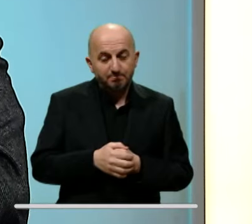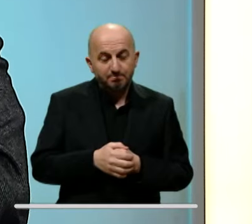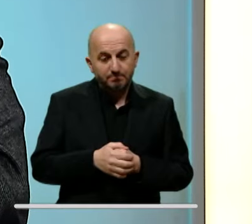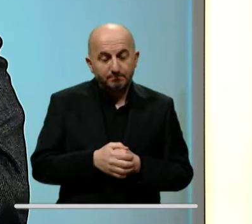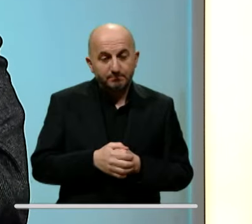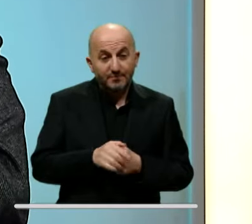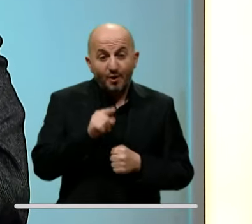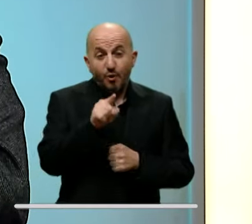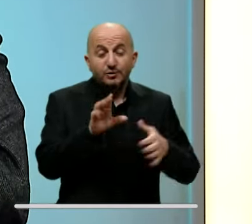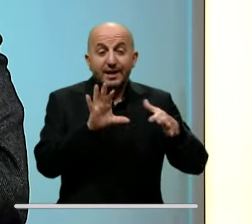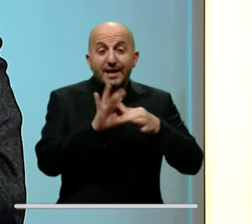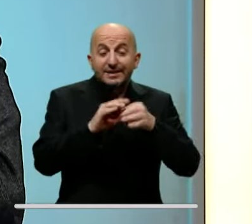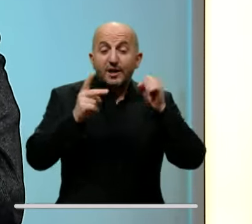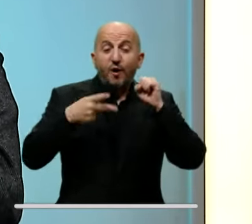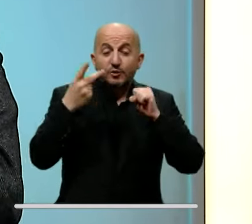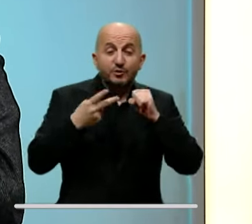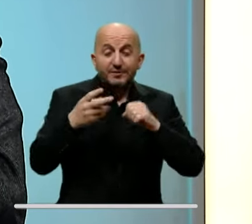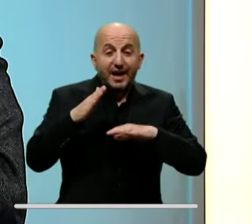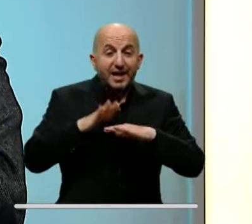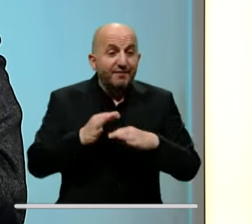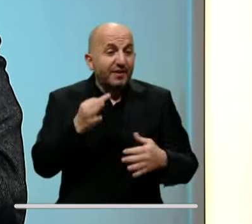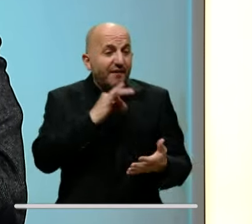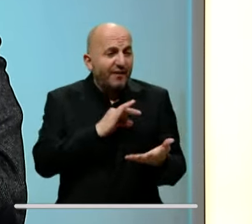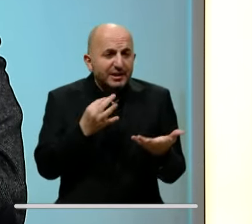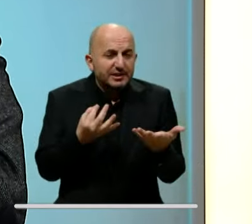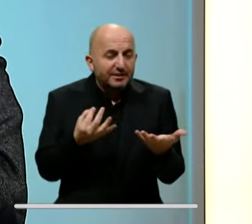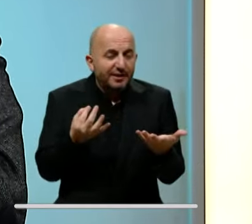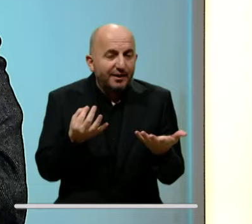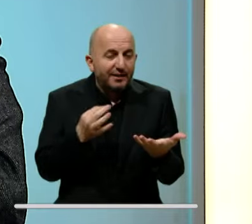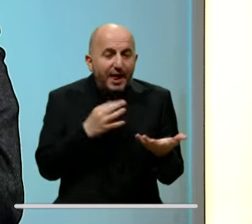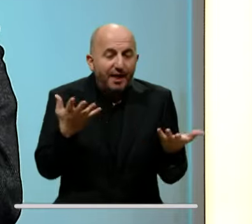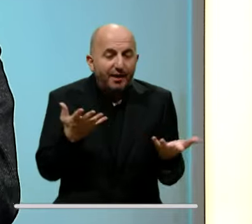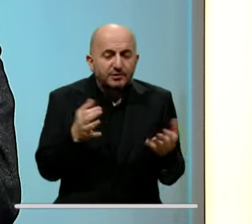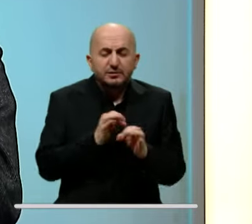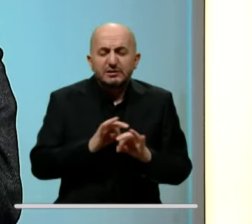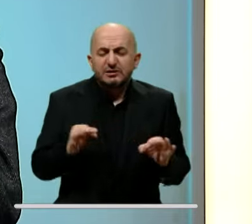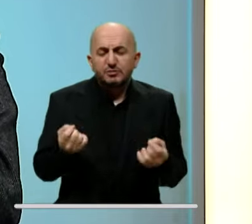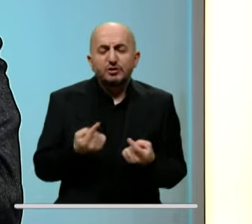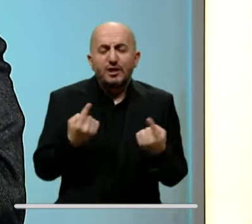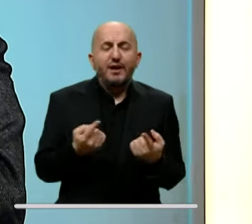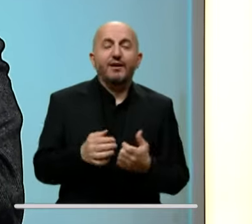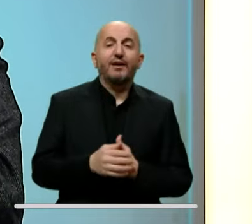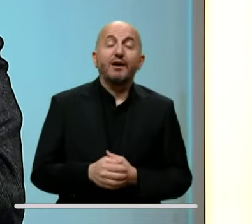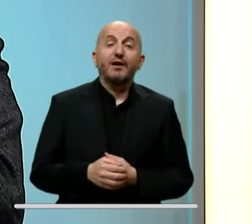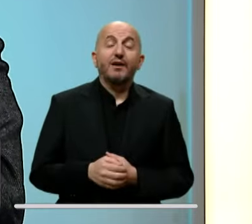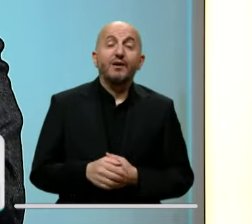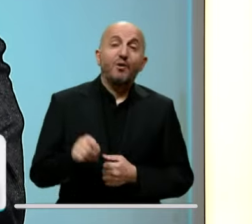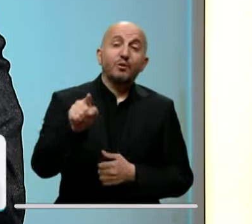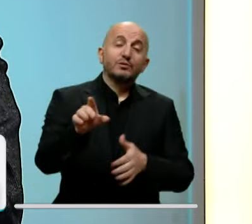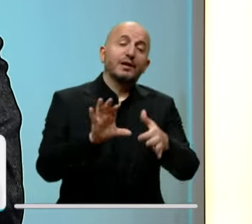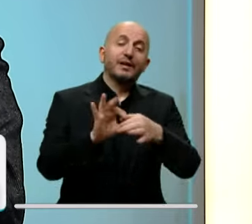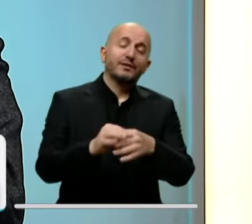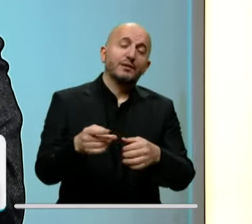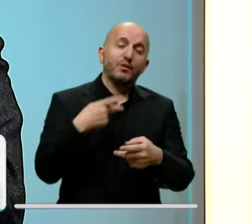E onun hakkında konuşup da elimize ne geçecek Furkan Kardeşim hiçbir şey hiçbir şey geçmeyecek Onun için onun hakkında